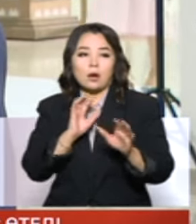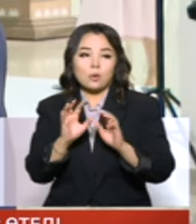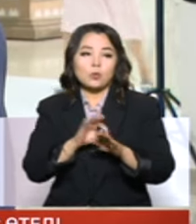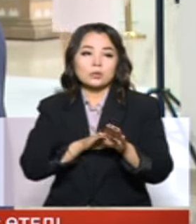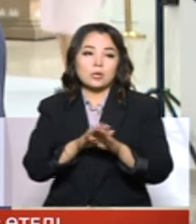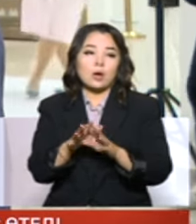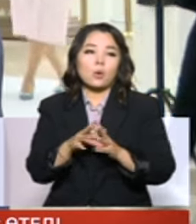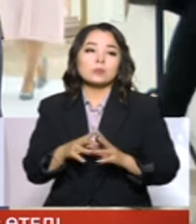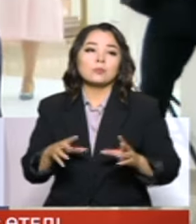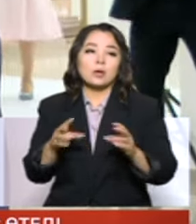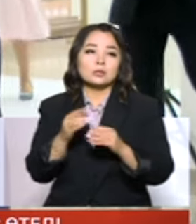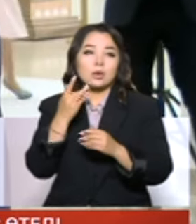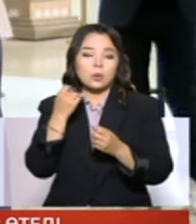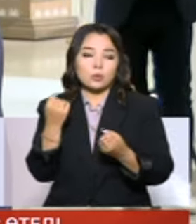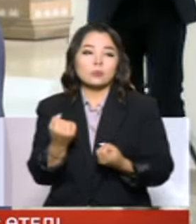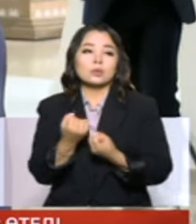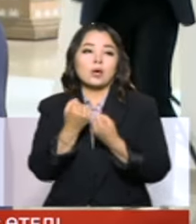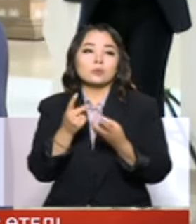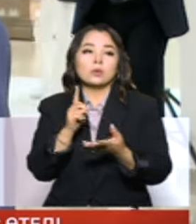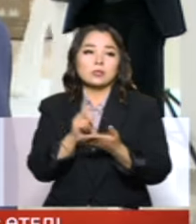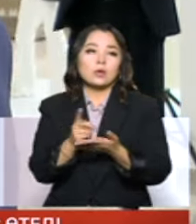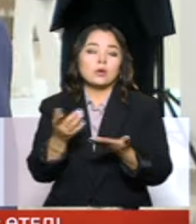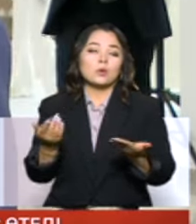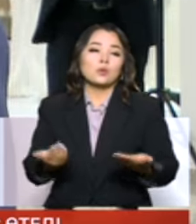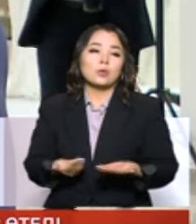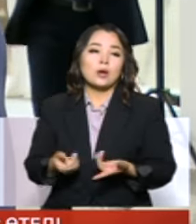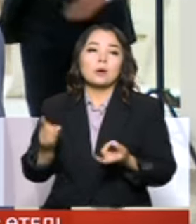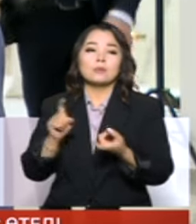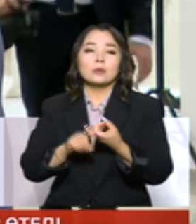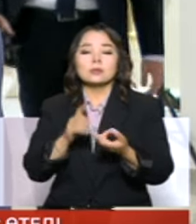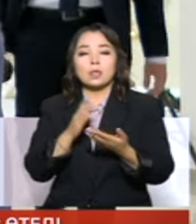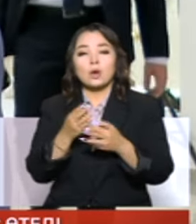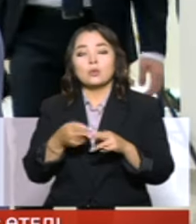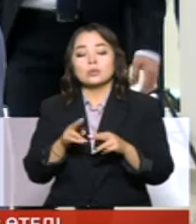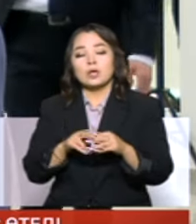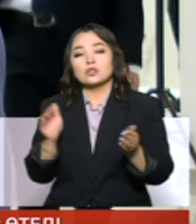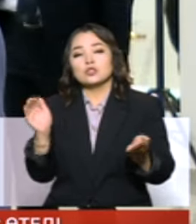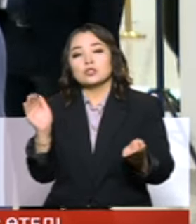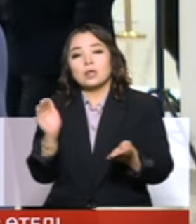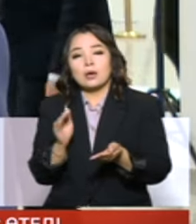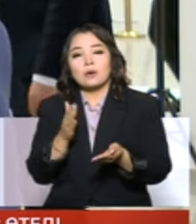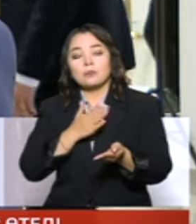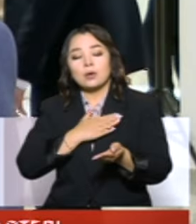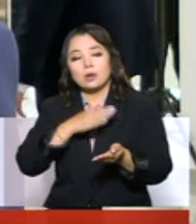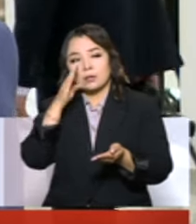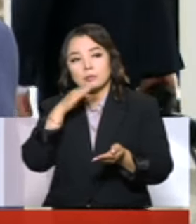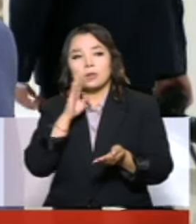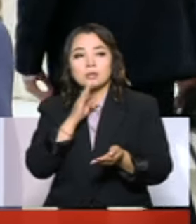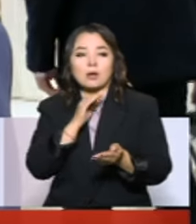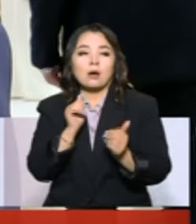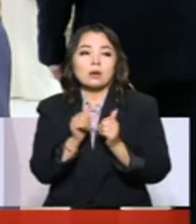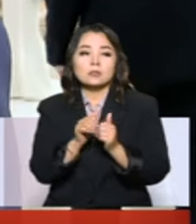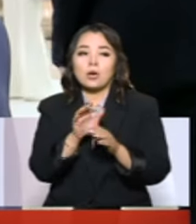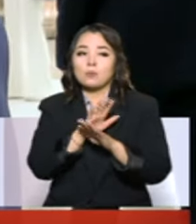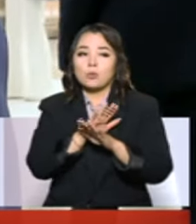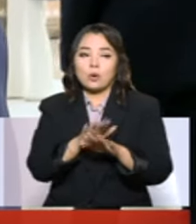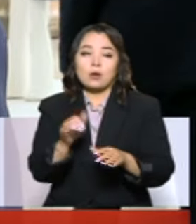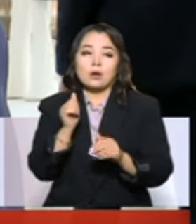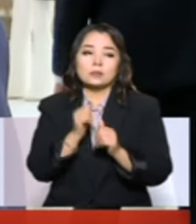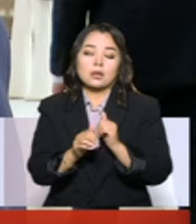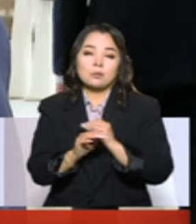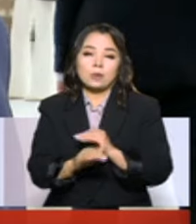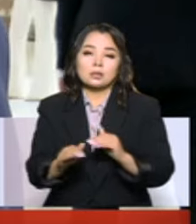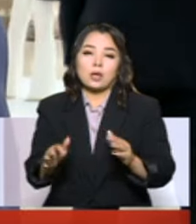жасайтын отбасыларды қолдауымыз керек. Бұл тақырып өміріммен байланысты. Өйткені кішкентай кезімде менің де ата-анам қасымда болмады. Сондықтан әр